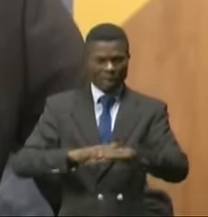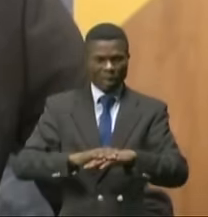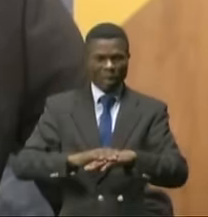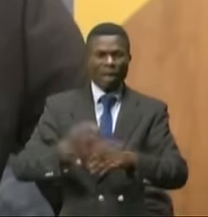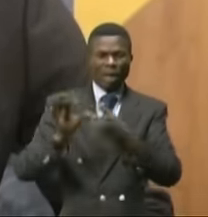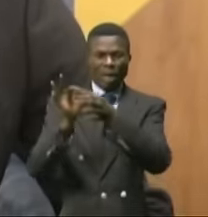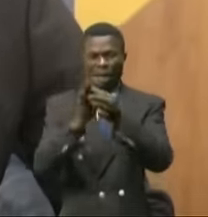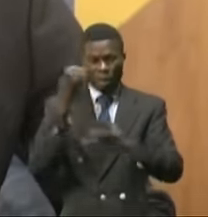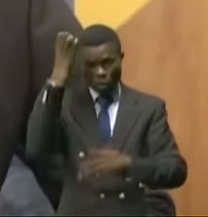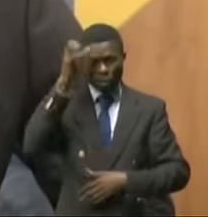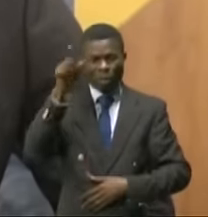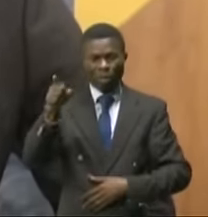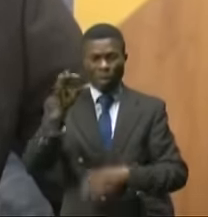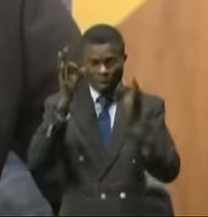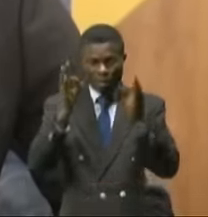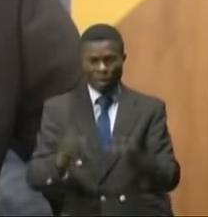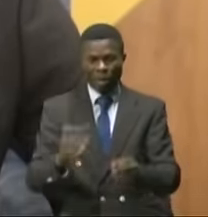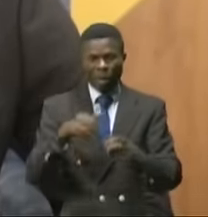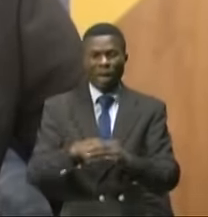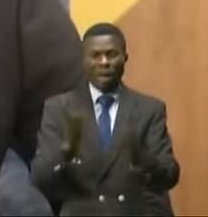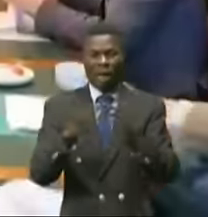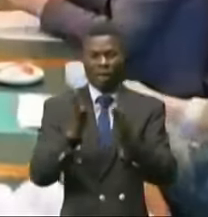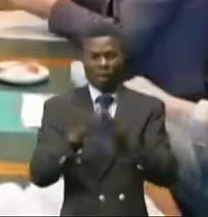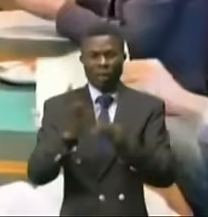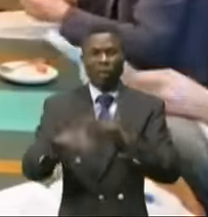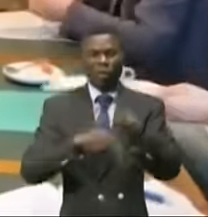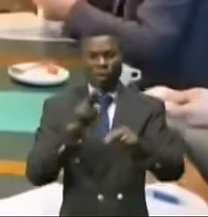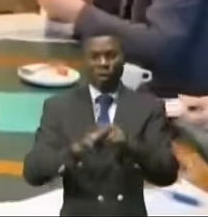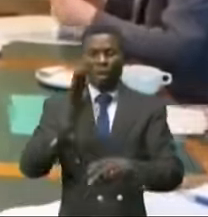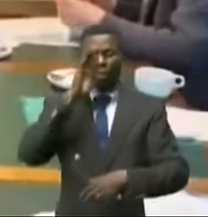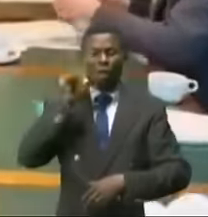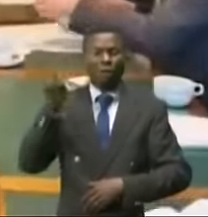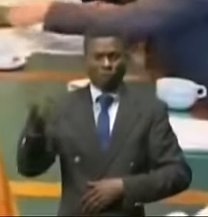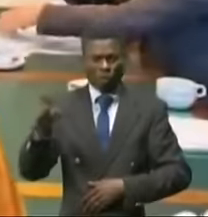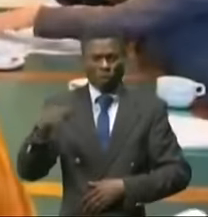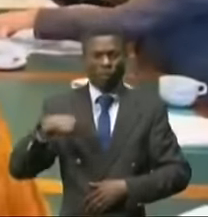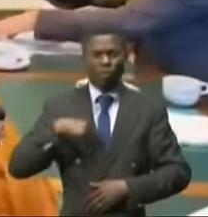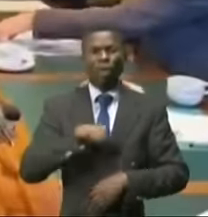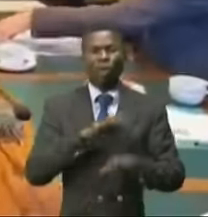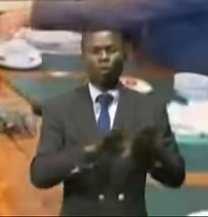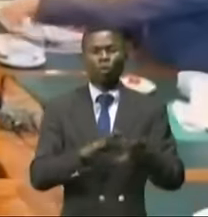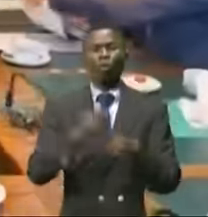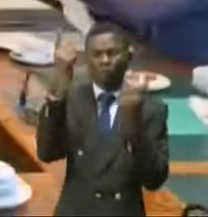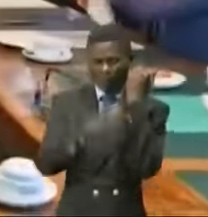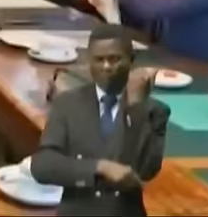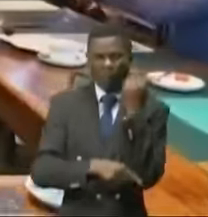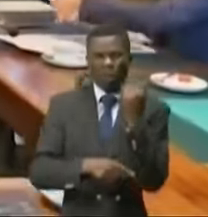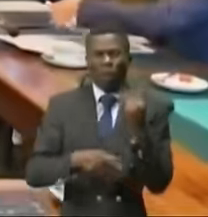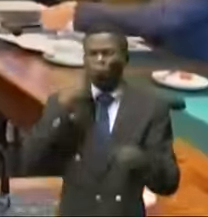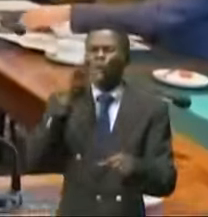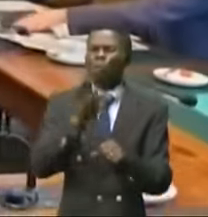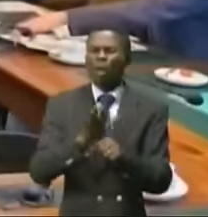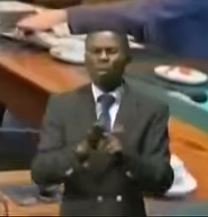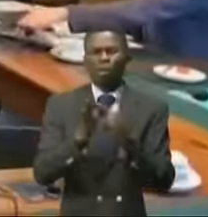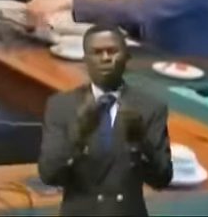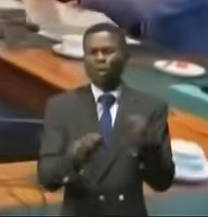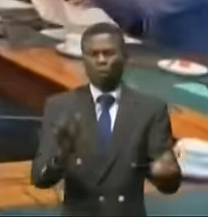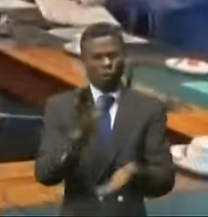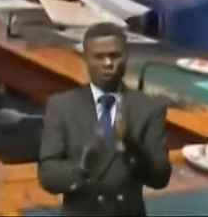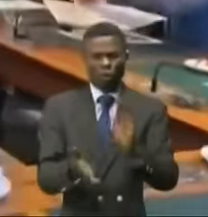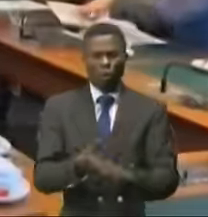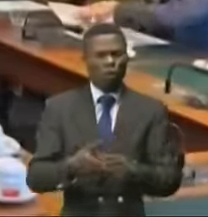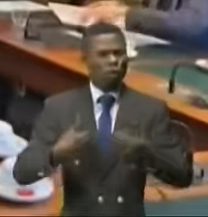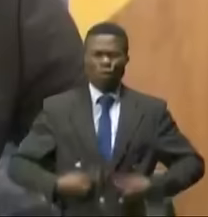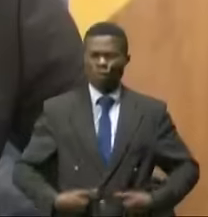de l'Union européenne, mais déjà au niveau de l'Assemblée nationale belge, nous attendons des sanctions parce qu'on a trop parlé. C'est trop de